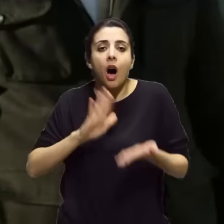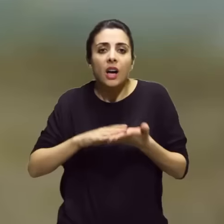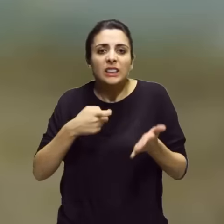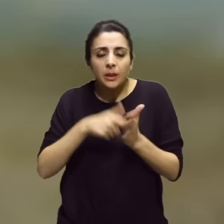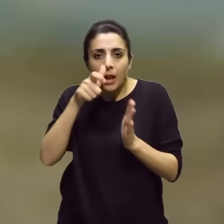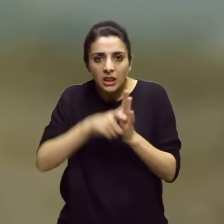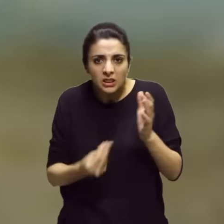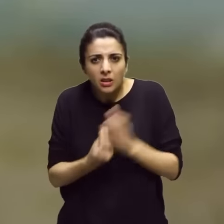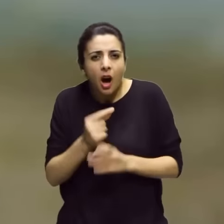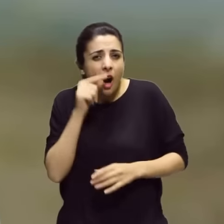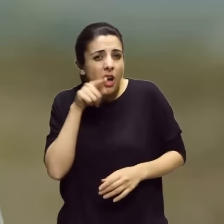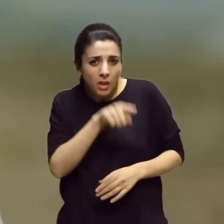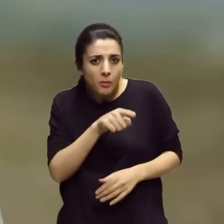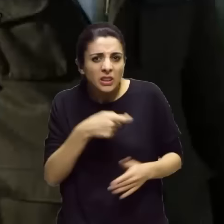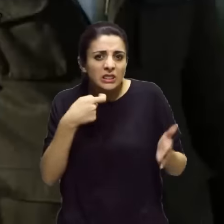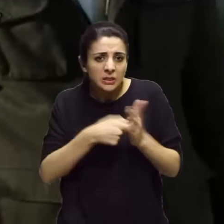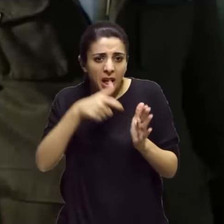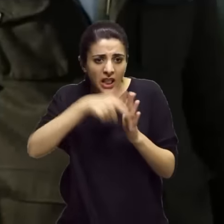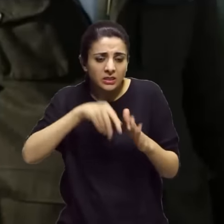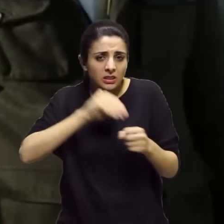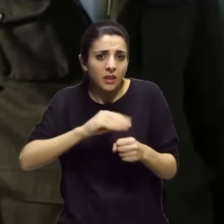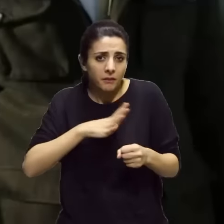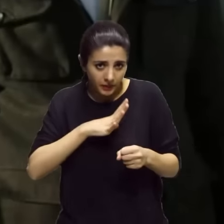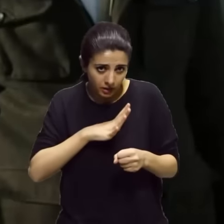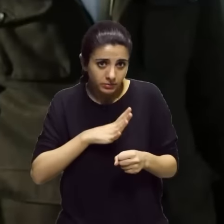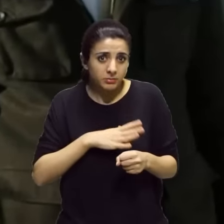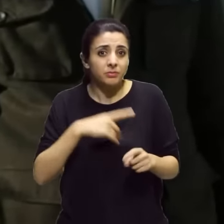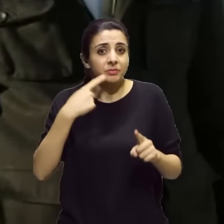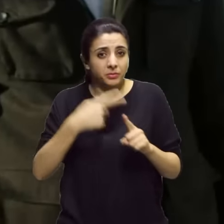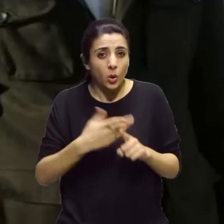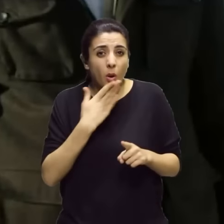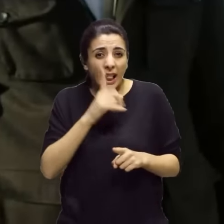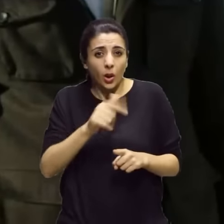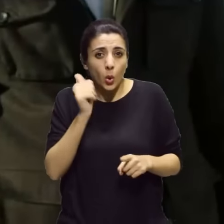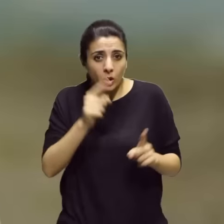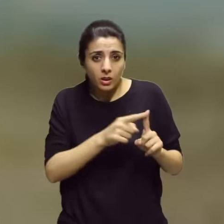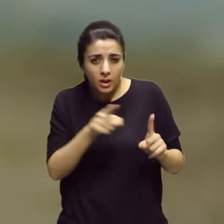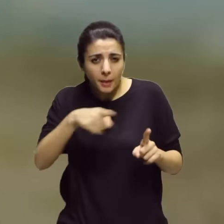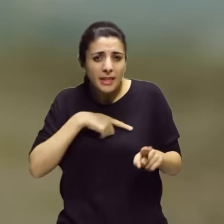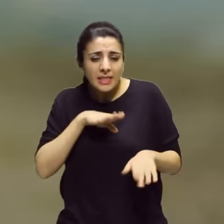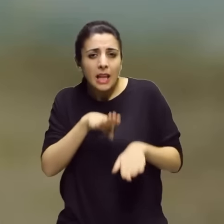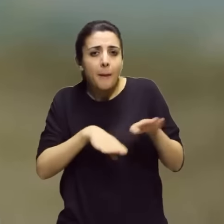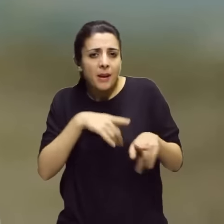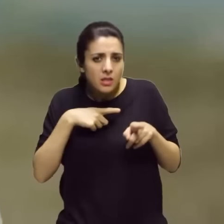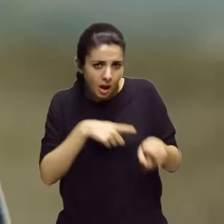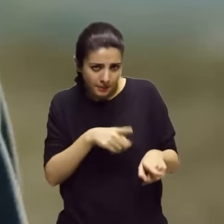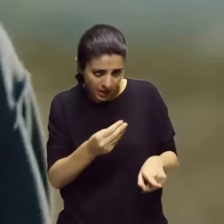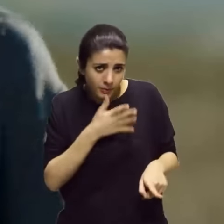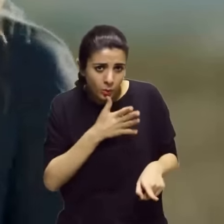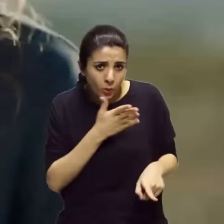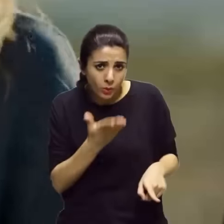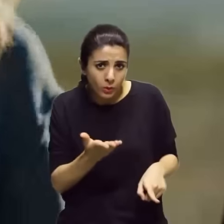listesini çıkardık. O evlendiğin Hergele var ya onun ismi de var o listede. Ayrıca okulun ilk gününden beri seni adım adım takip ettiğimi de biliyorsun